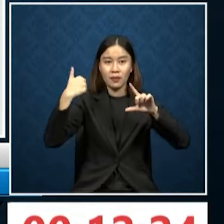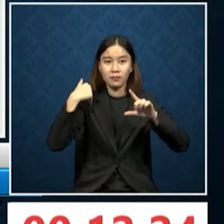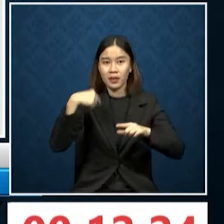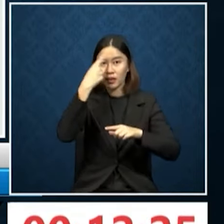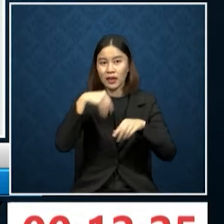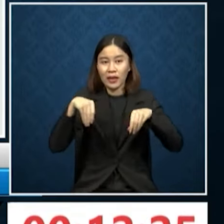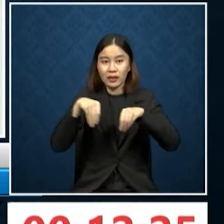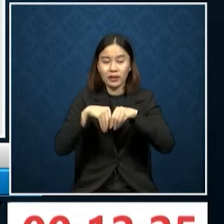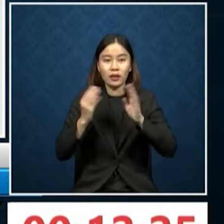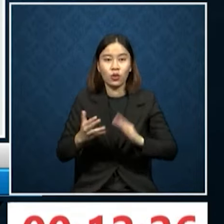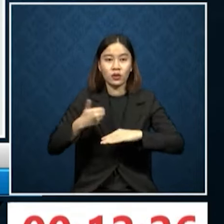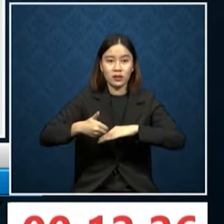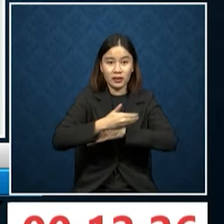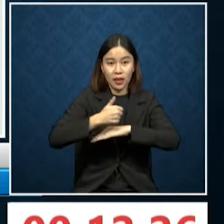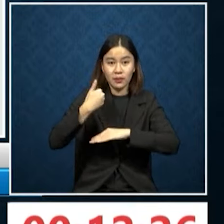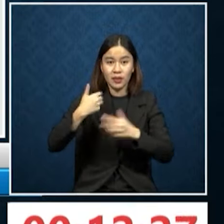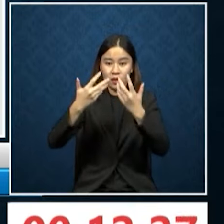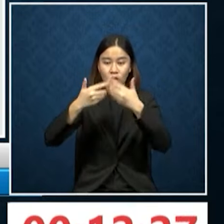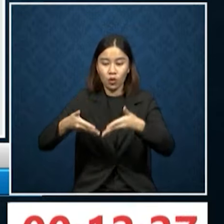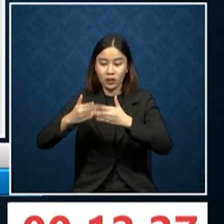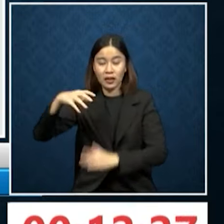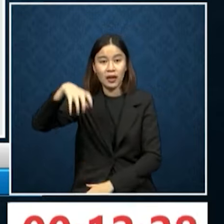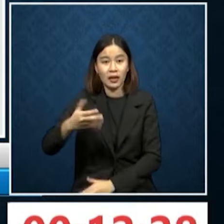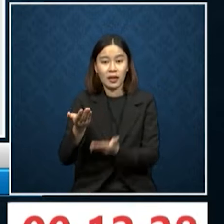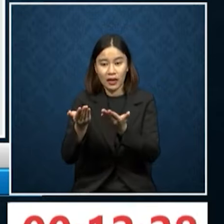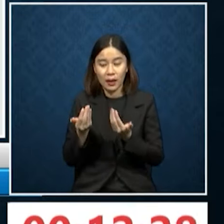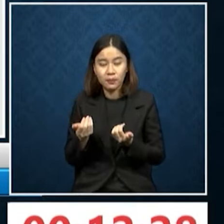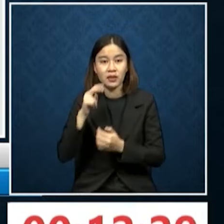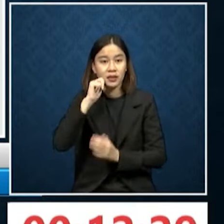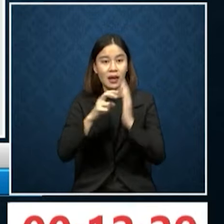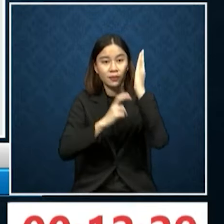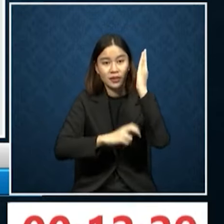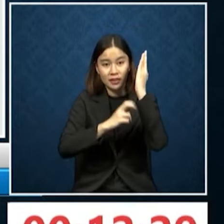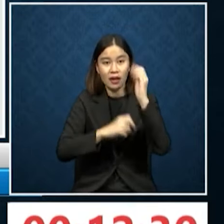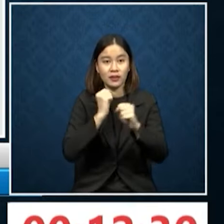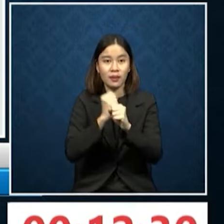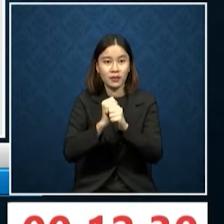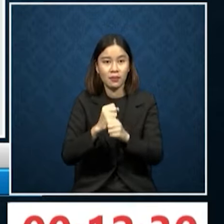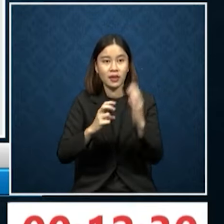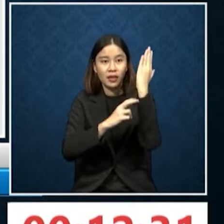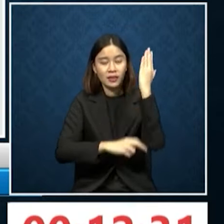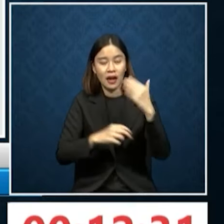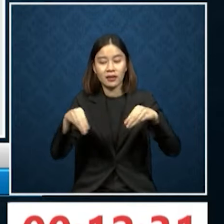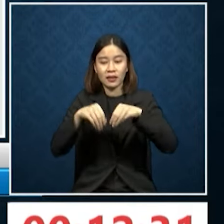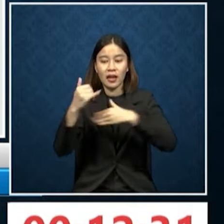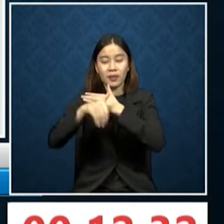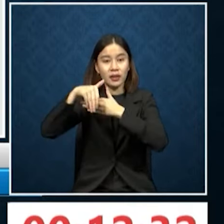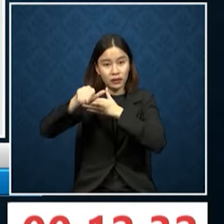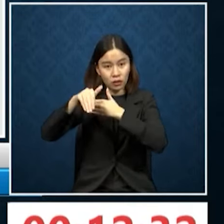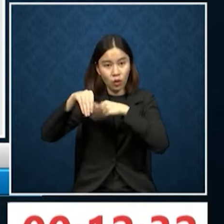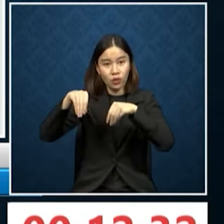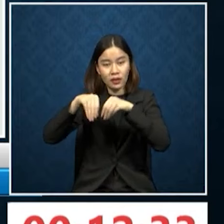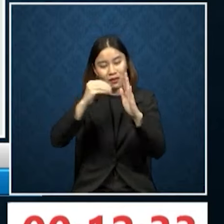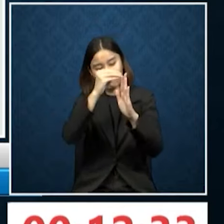ชิดของนักการเมืองไปสร้างโรงงานรับซื้อน้ำยางเพื่อผลิตยางแผ่นในประเทศเพื่อนบ้านไม่ไกล